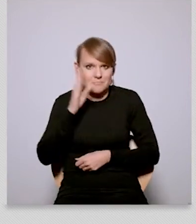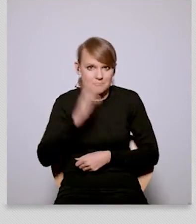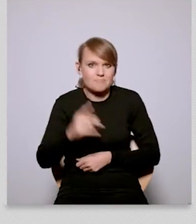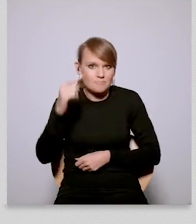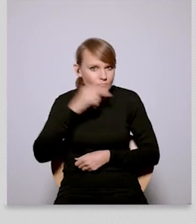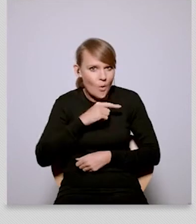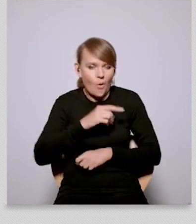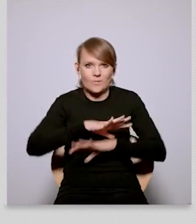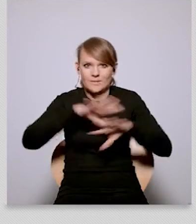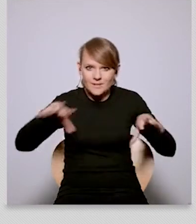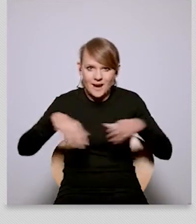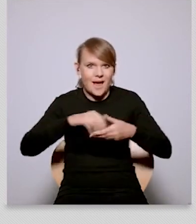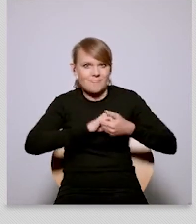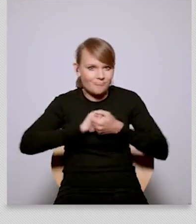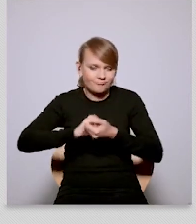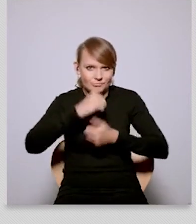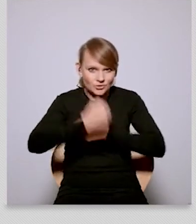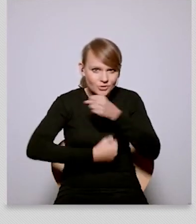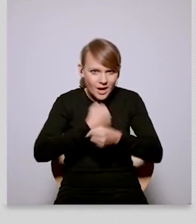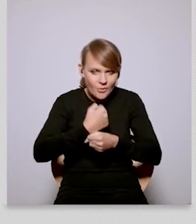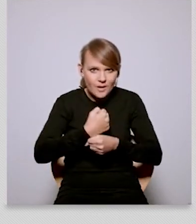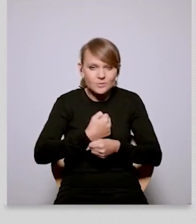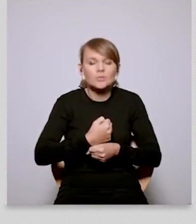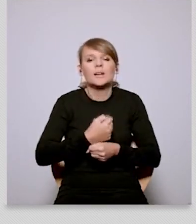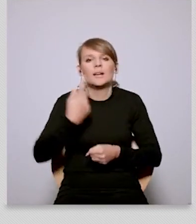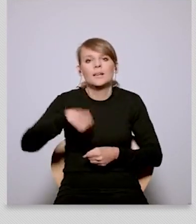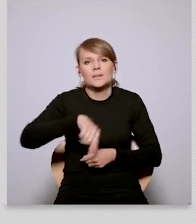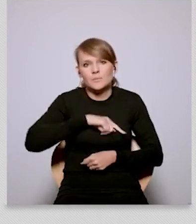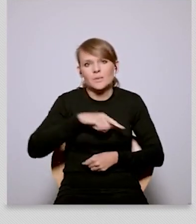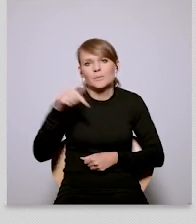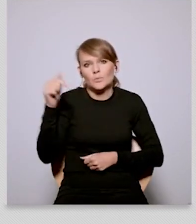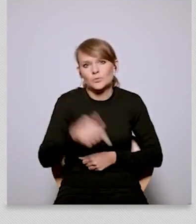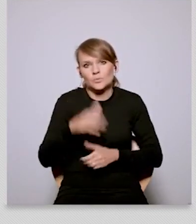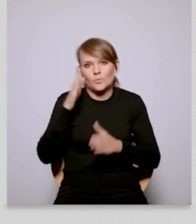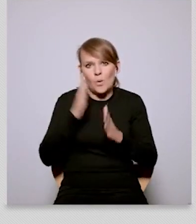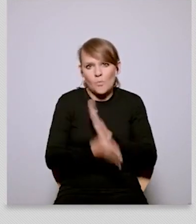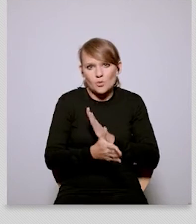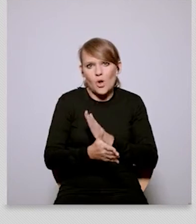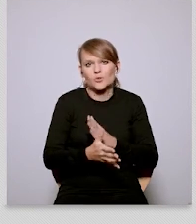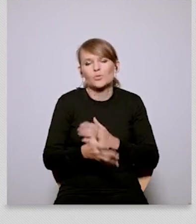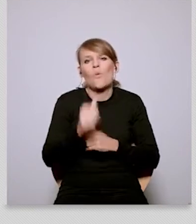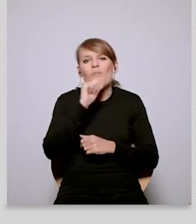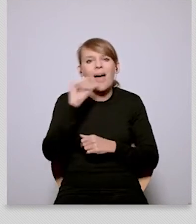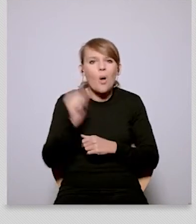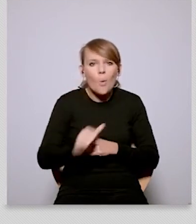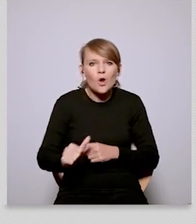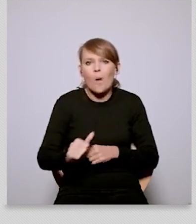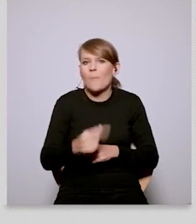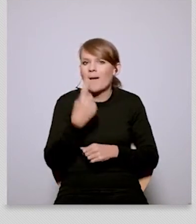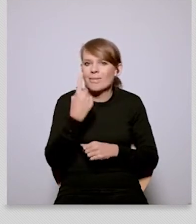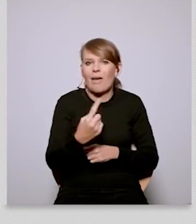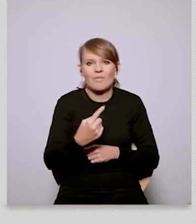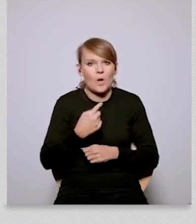stanie ukształtować te debaty tak jakbyśmy chcieli ją ukształtować i musimy być po prostu Europą musimy być jednym głosem